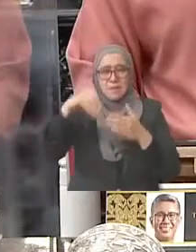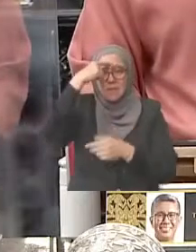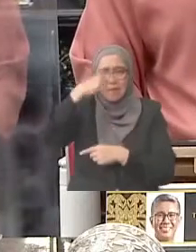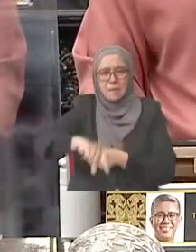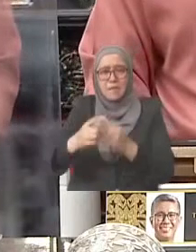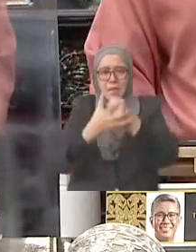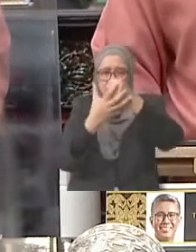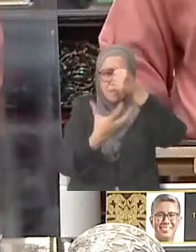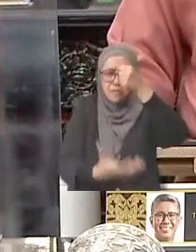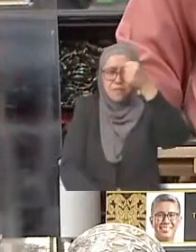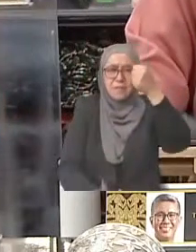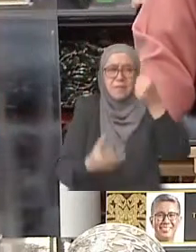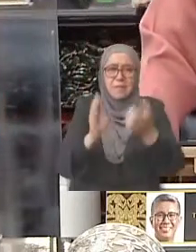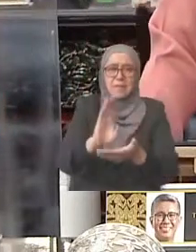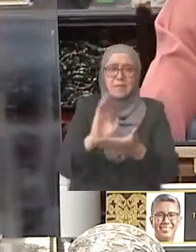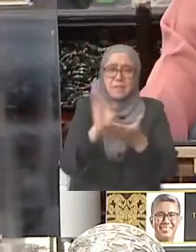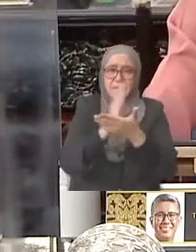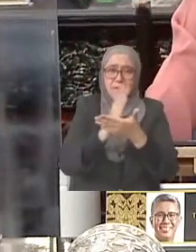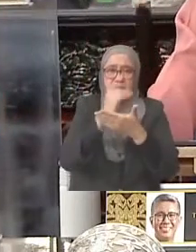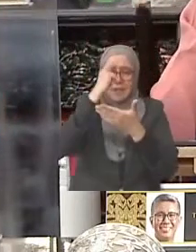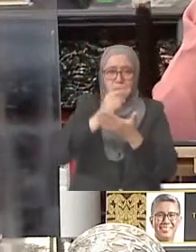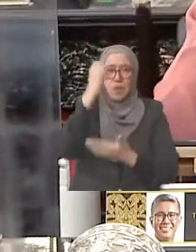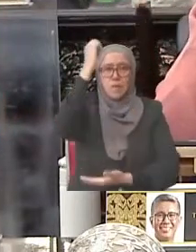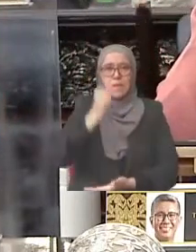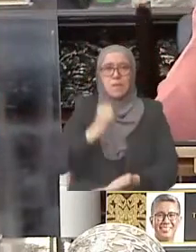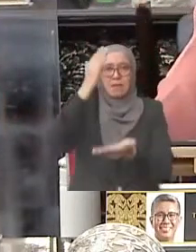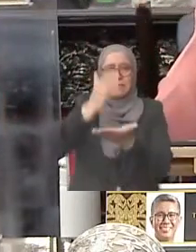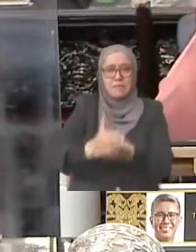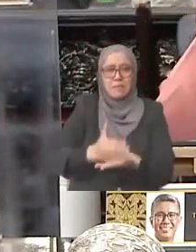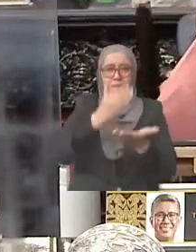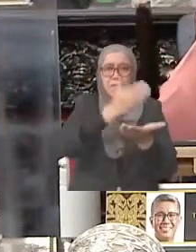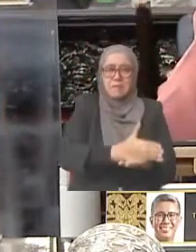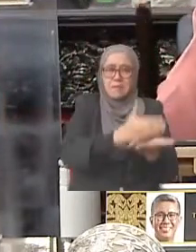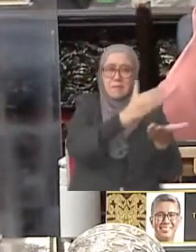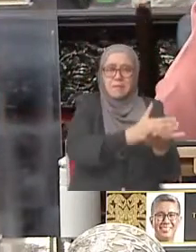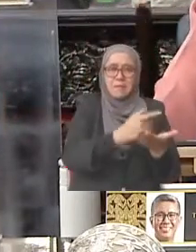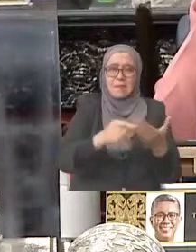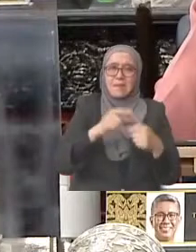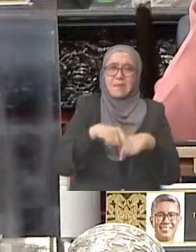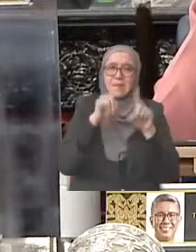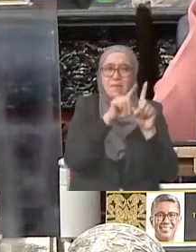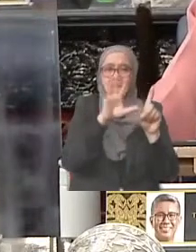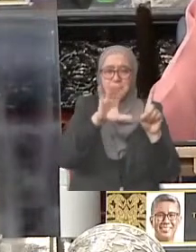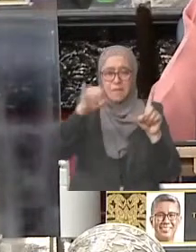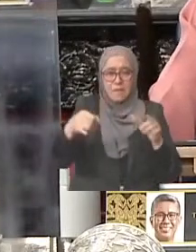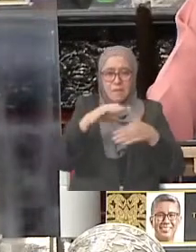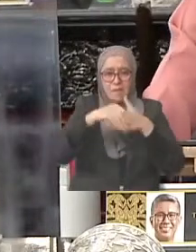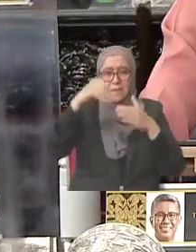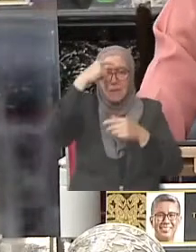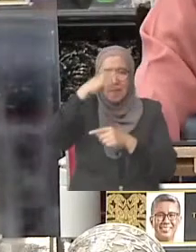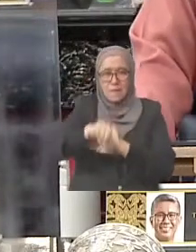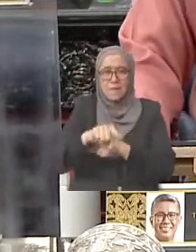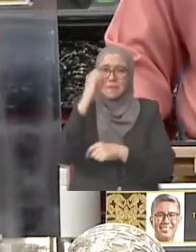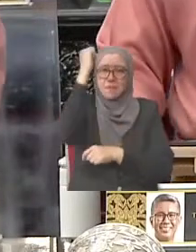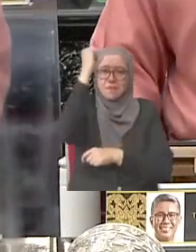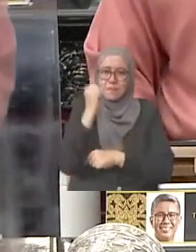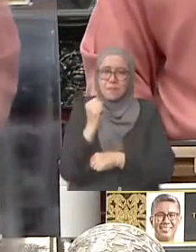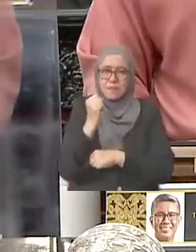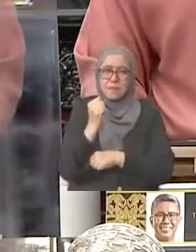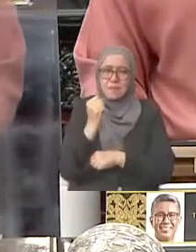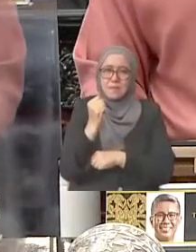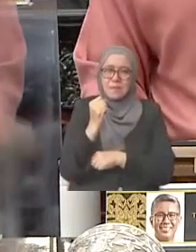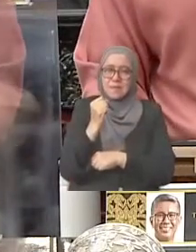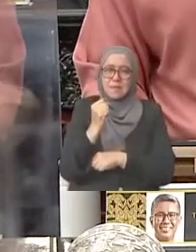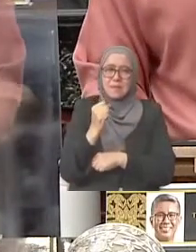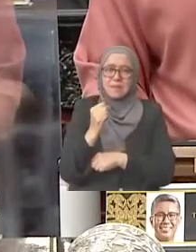80029564 henti-henti untuk manfaat penggali basanti yang tidak 115000000 tinggi bagi diskipas perjalanan bastam